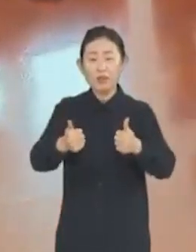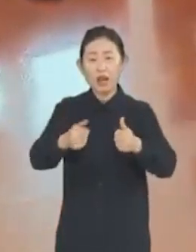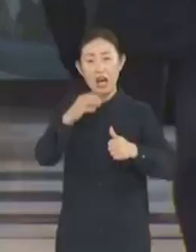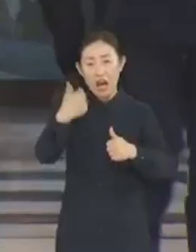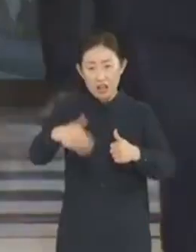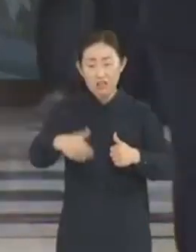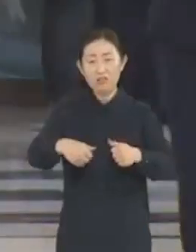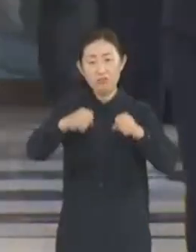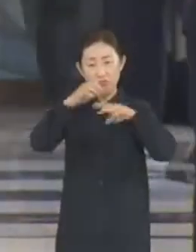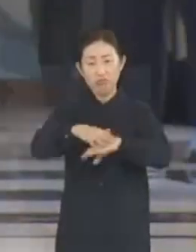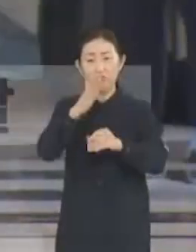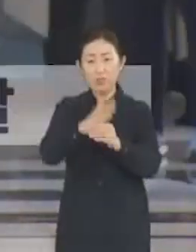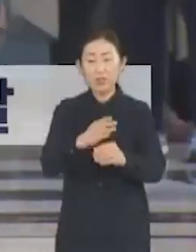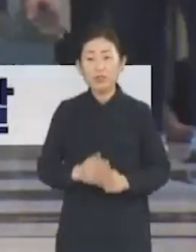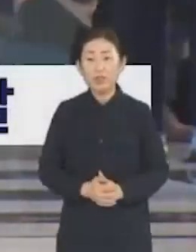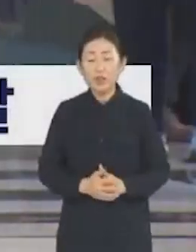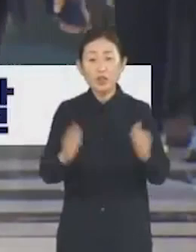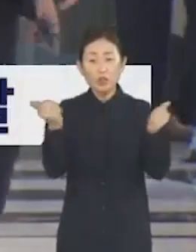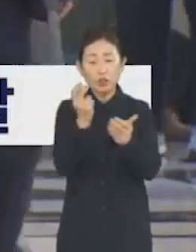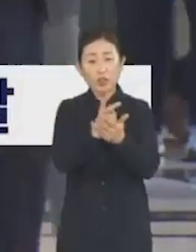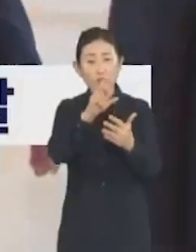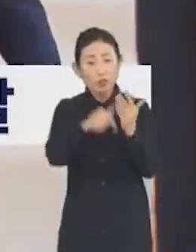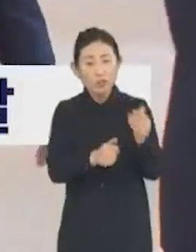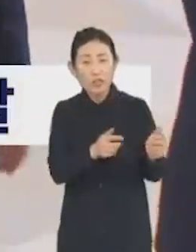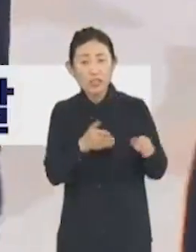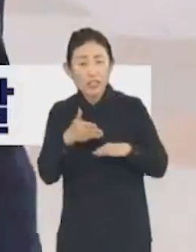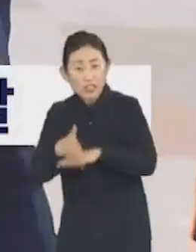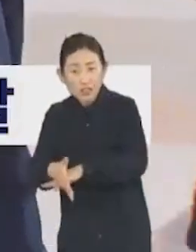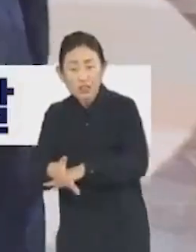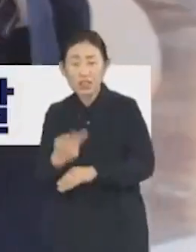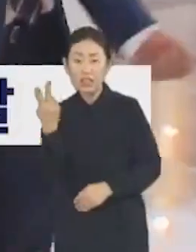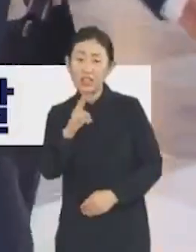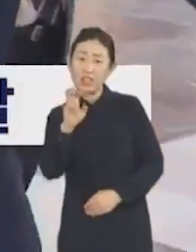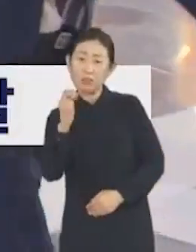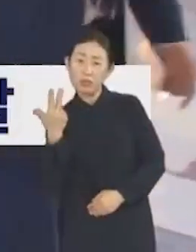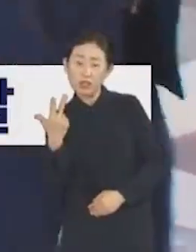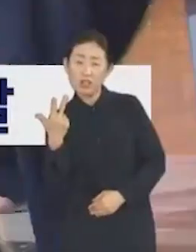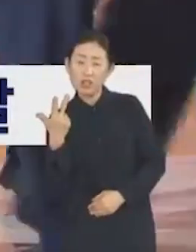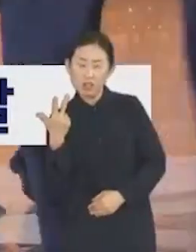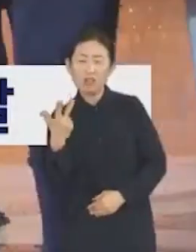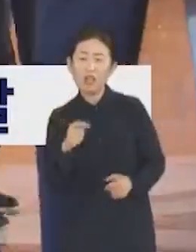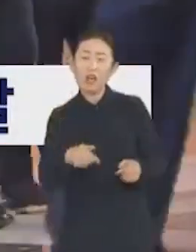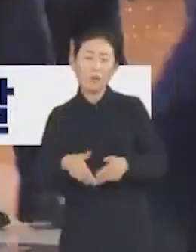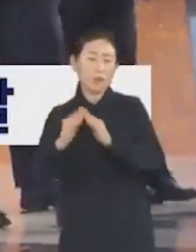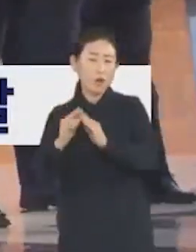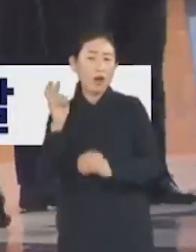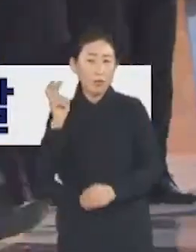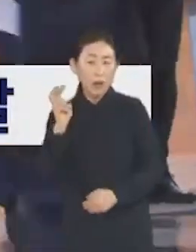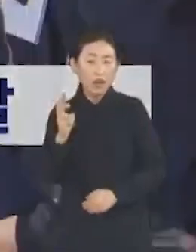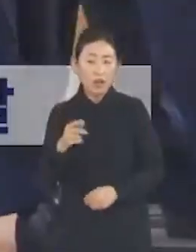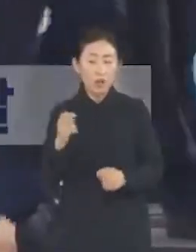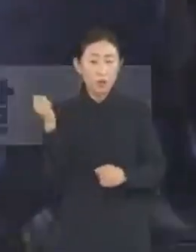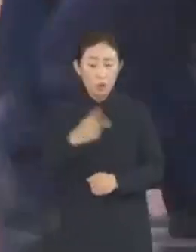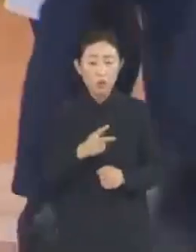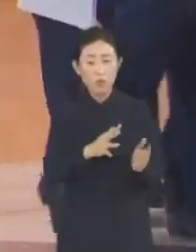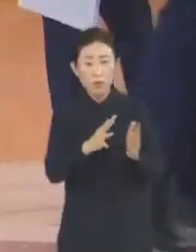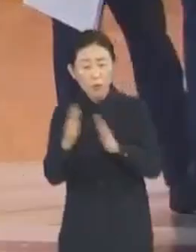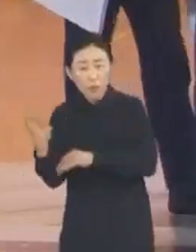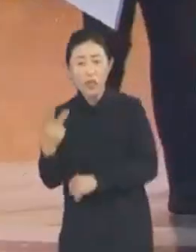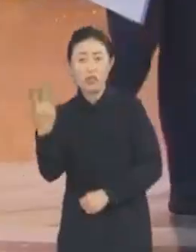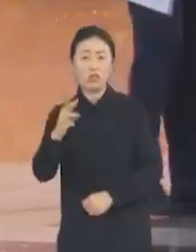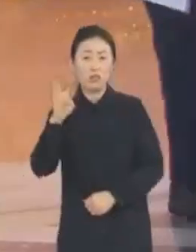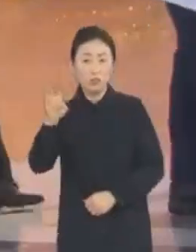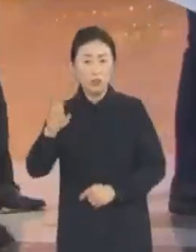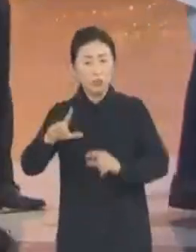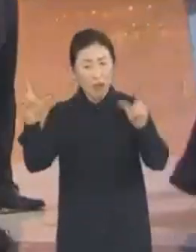있습니다. 국회 규칙이 늦어지면서 완공 목표인 2027년은 어렵게 됐고 계속 늦어질 경우 2030년을